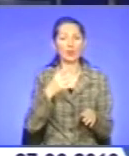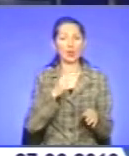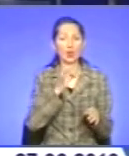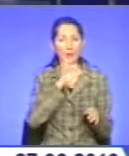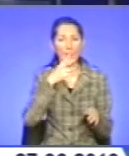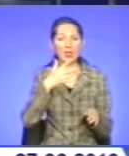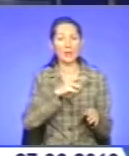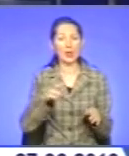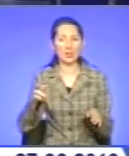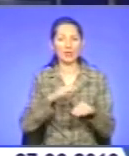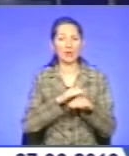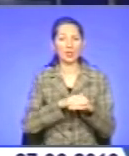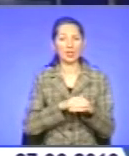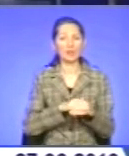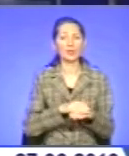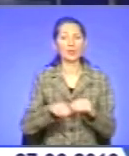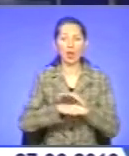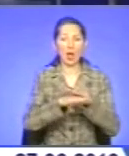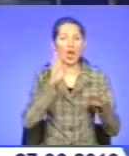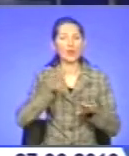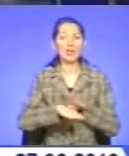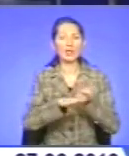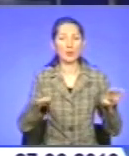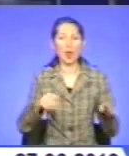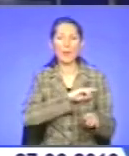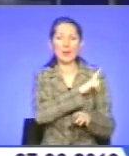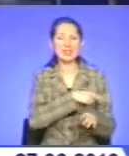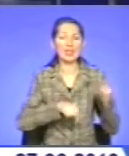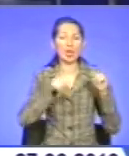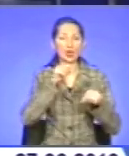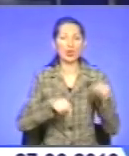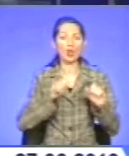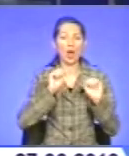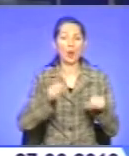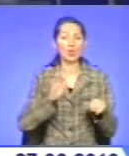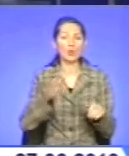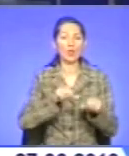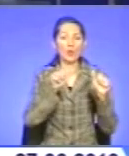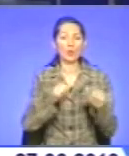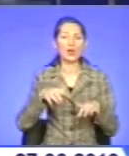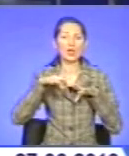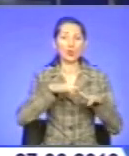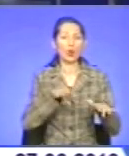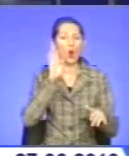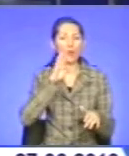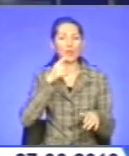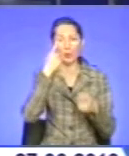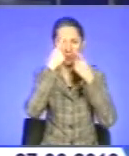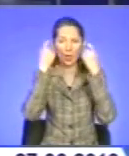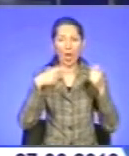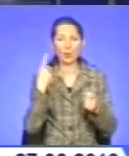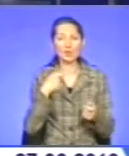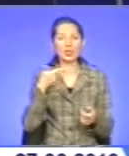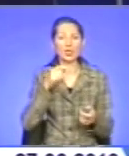на заплаву. При сильних дощах можливе формування значного місцевого стоку води, повідомляє обласний